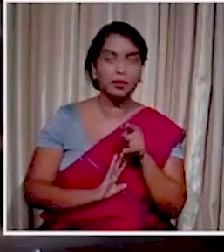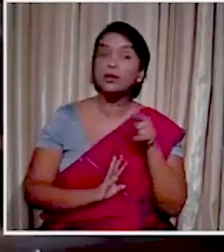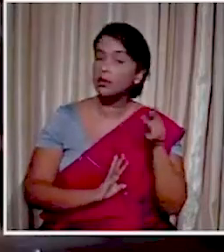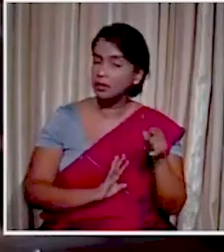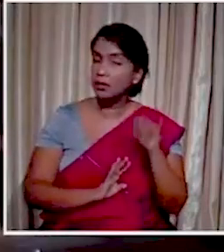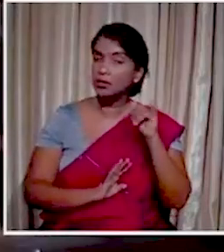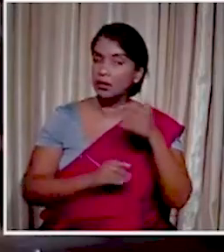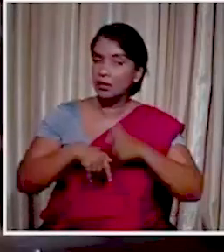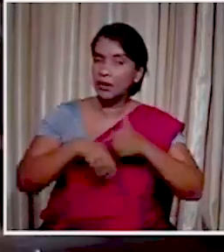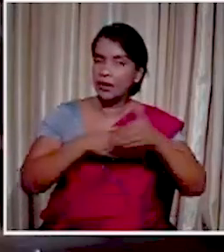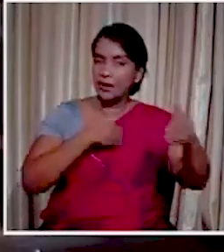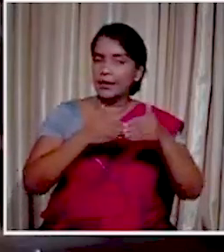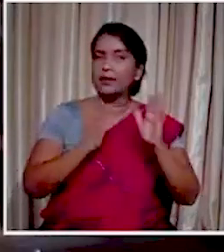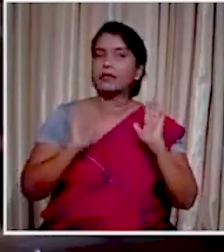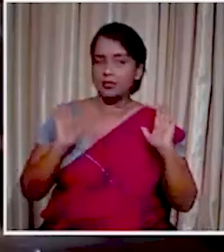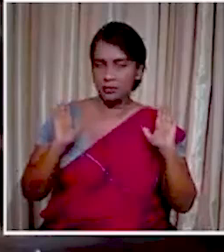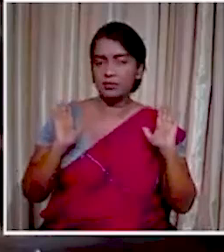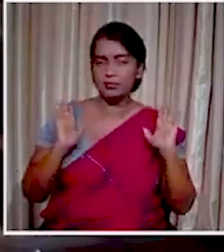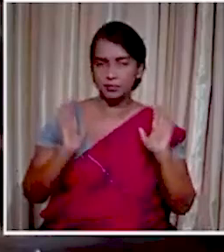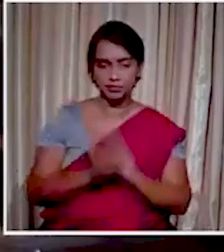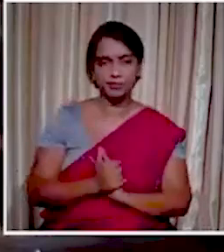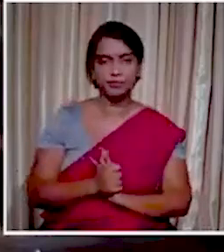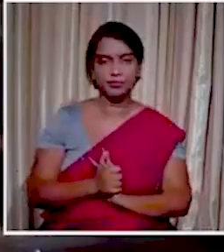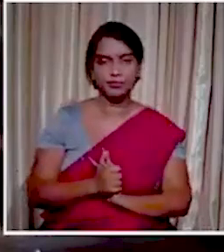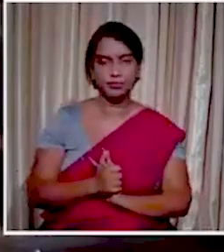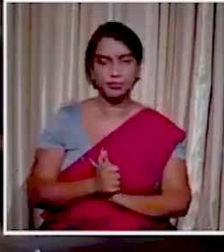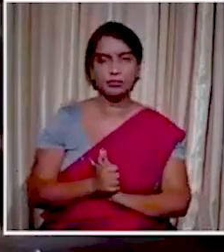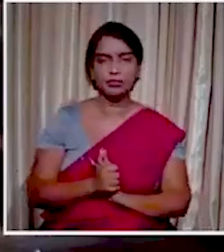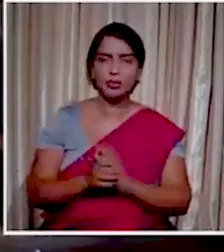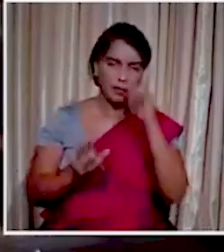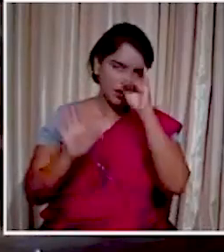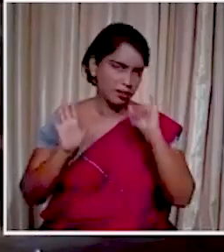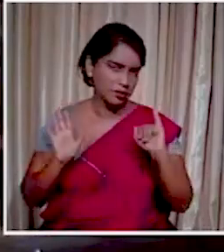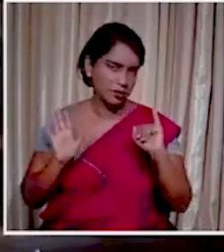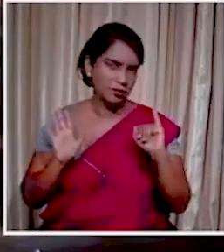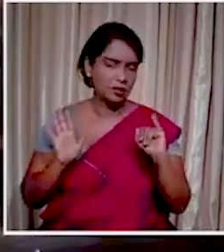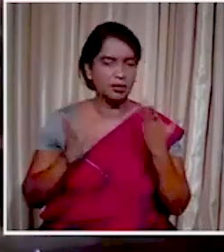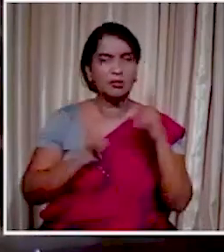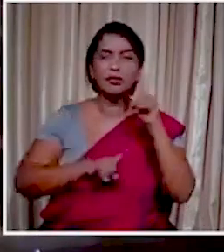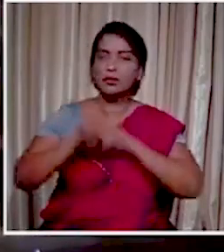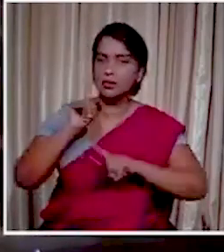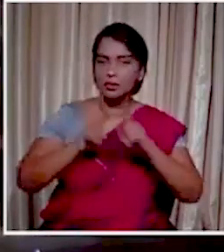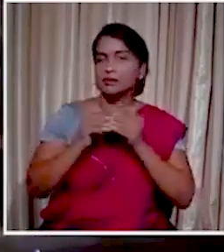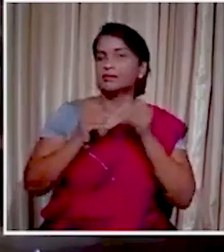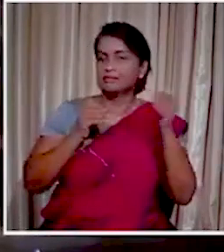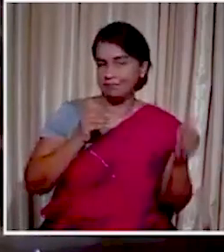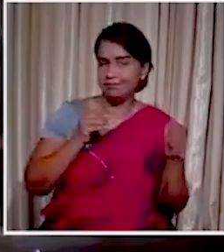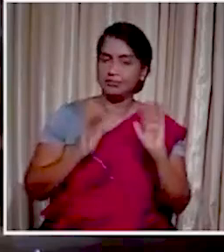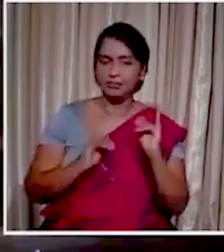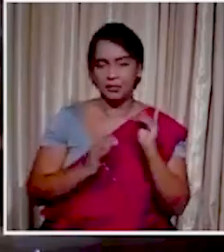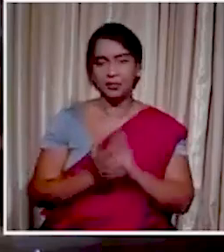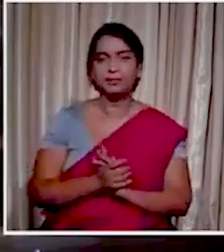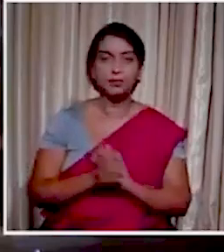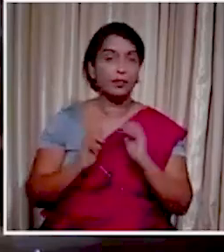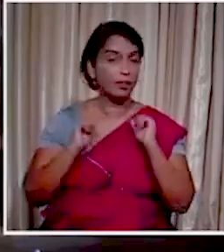यम केटी कालेकट पमनक् वलंगु विय युतुयि किया मास हयक् हो अपिट साकच्छा करगत हेकि कालयक्